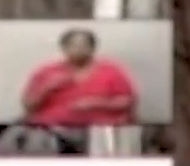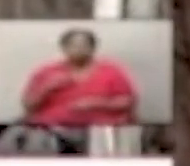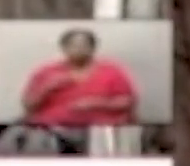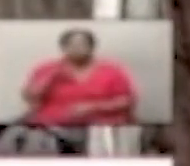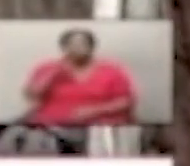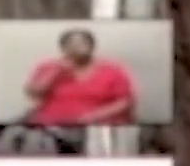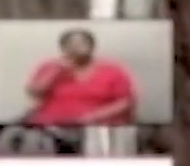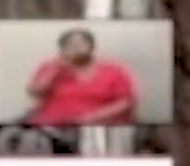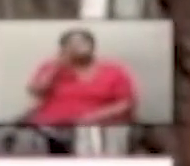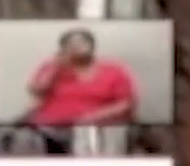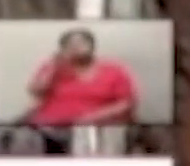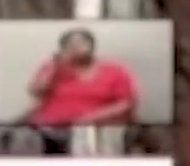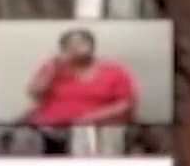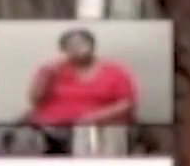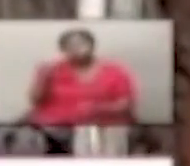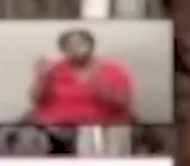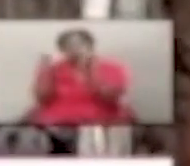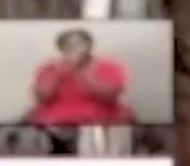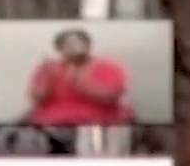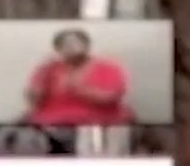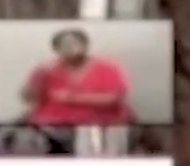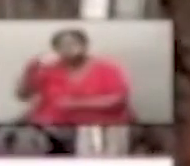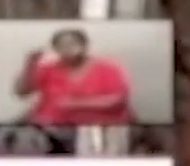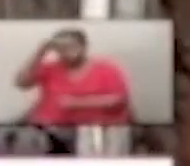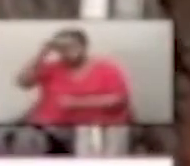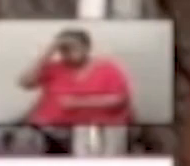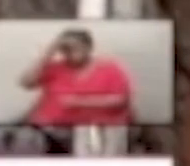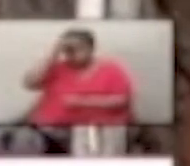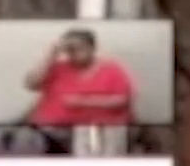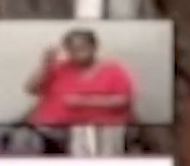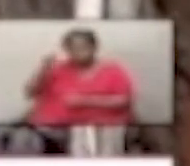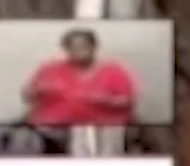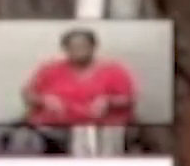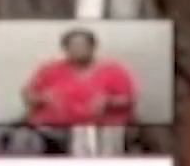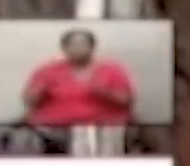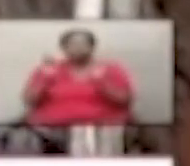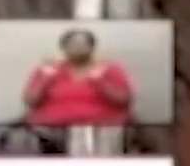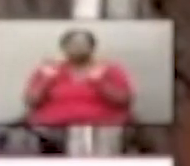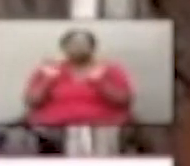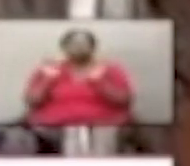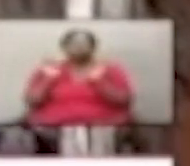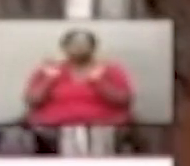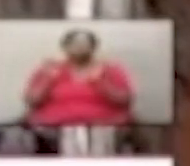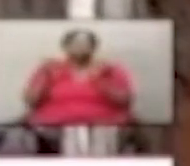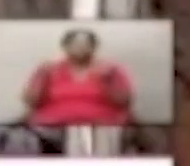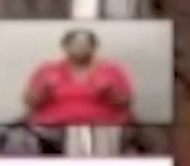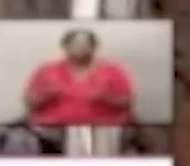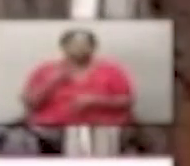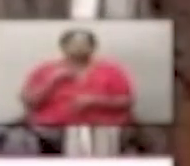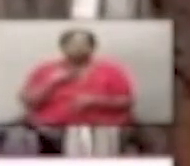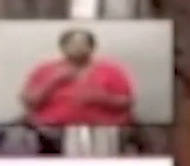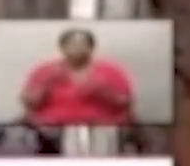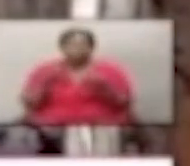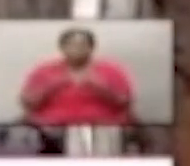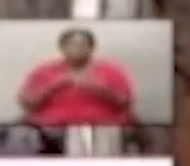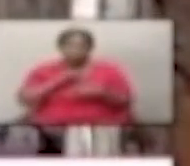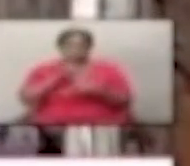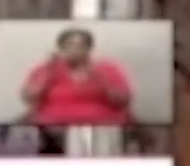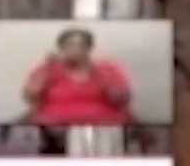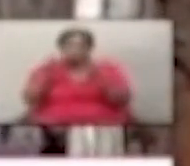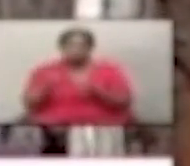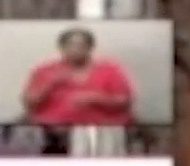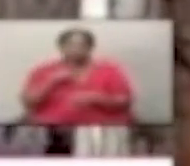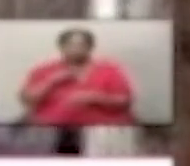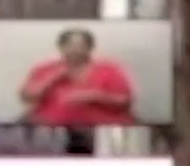Brenda ng'azambadde ntumukwata ntumutwala ku poliisi ne bamwambula. Kati twagala atuddize ebyaffe, twagala